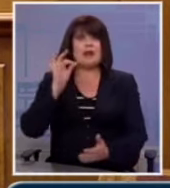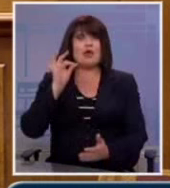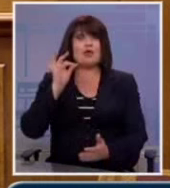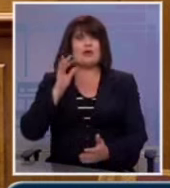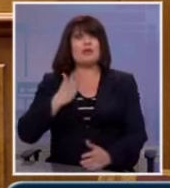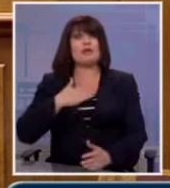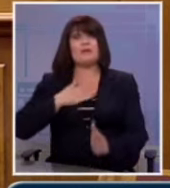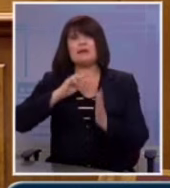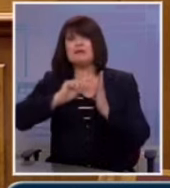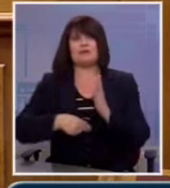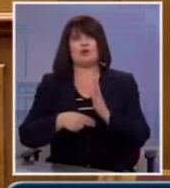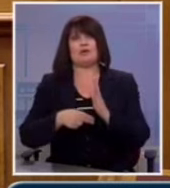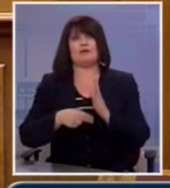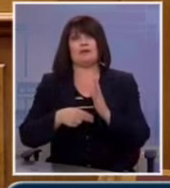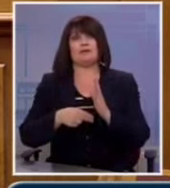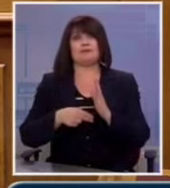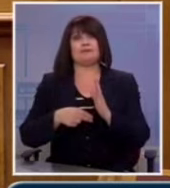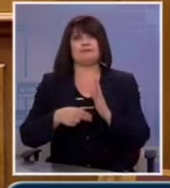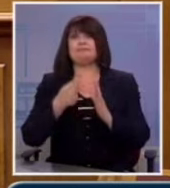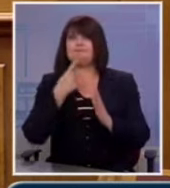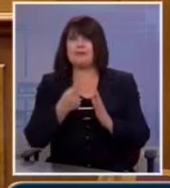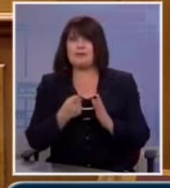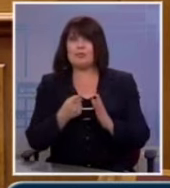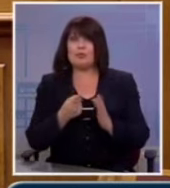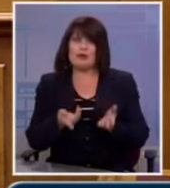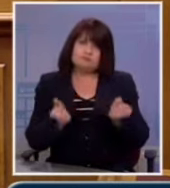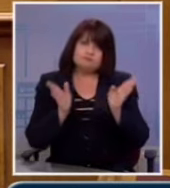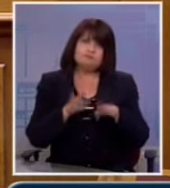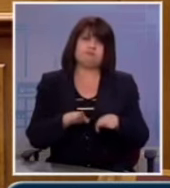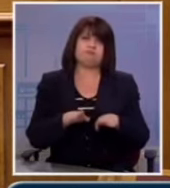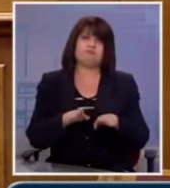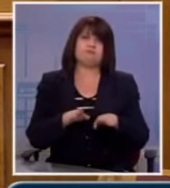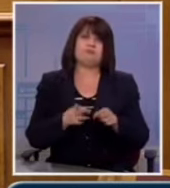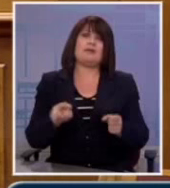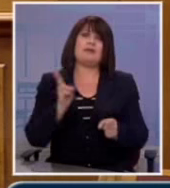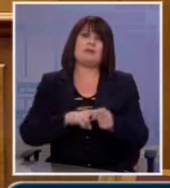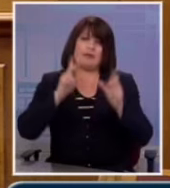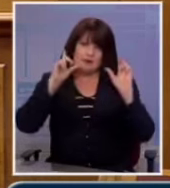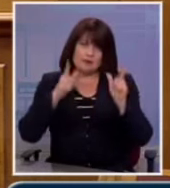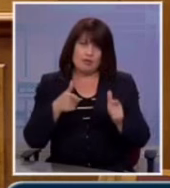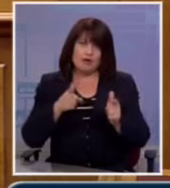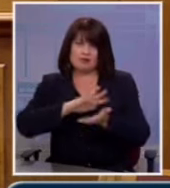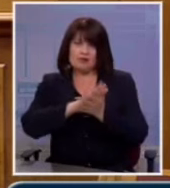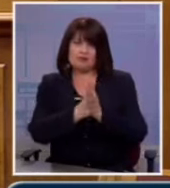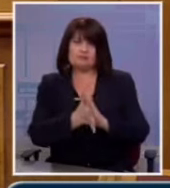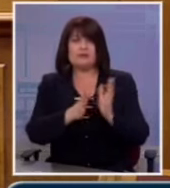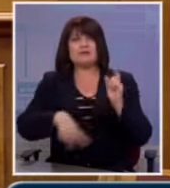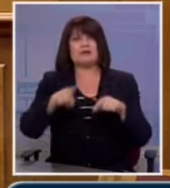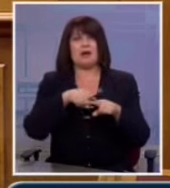δική μας υπογραφή να βάλουμε την ταφόπλακα της ίδιας της δημοκρατίας σε αυτόν τον